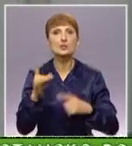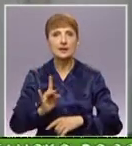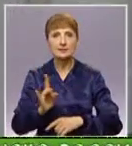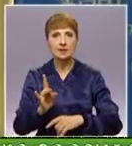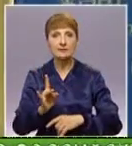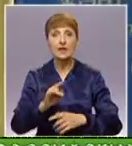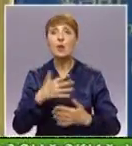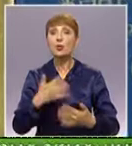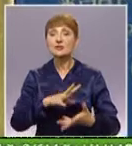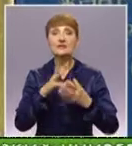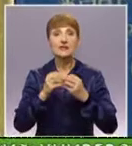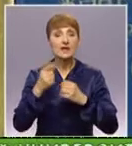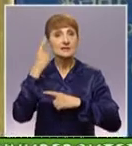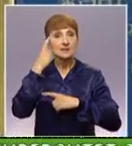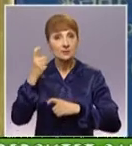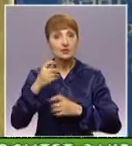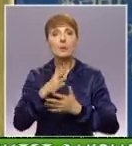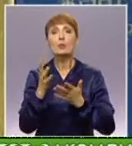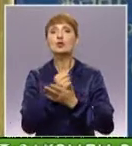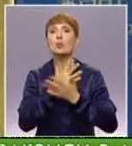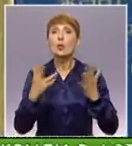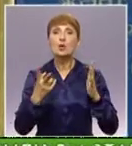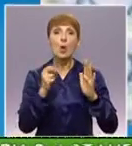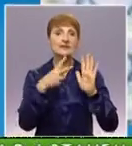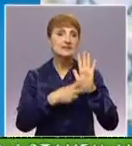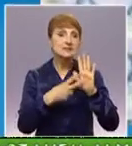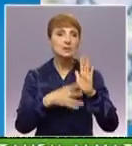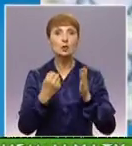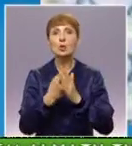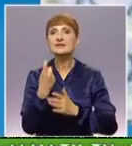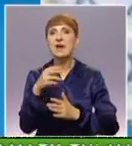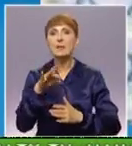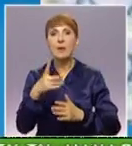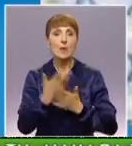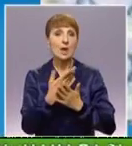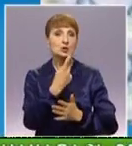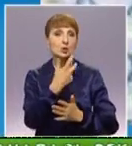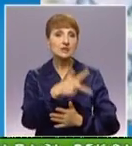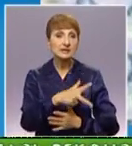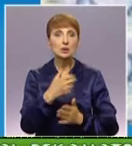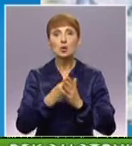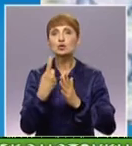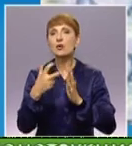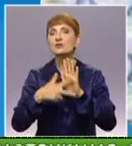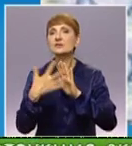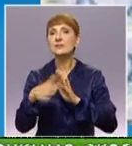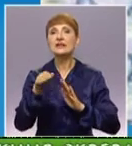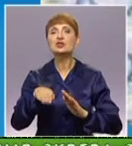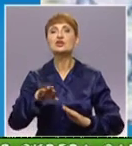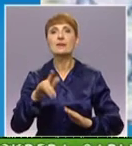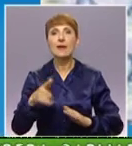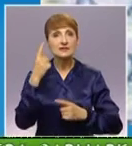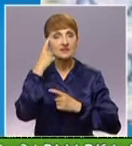размерах. Следовательно, за слив получают больше – от 70 до 100 МРП. Это от 130 до 185 тысяч тенге.